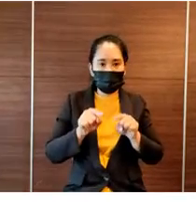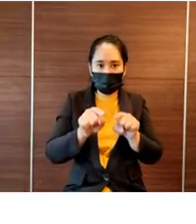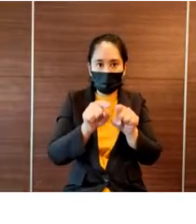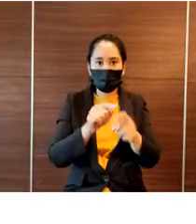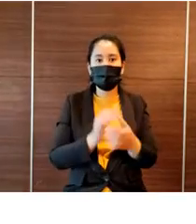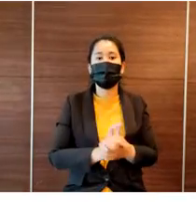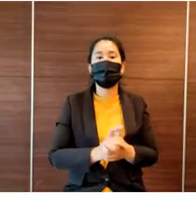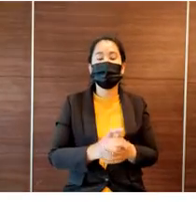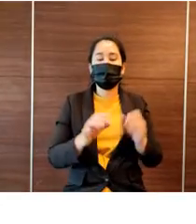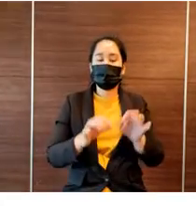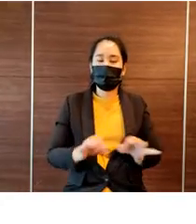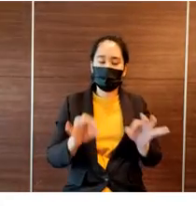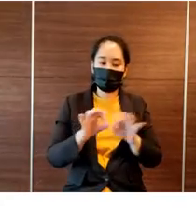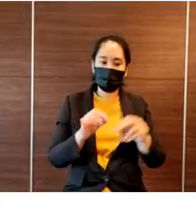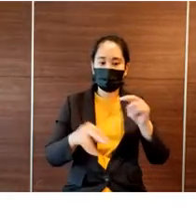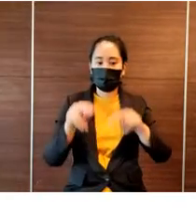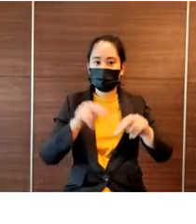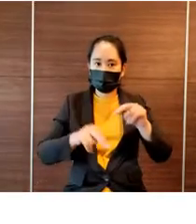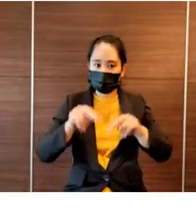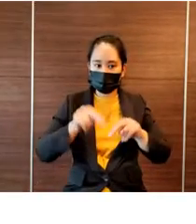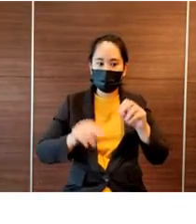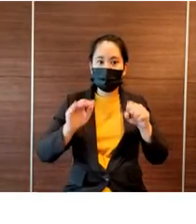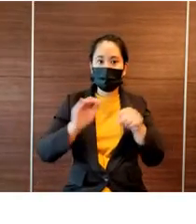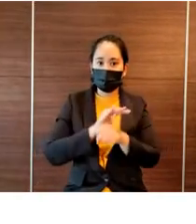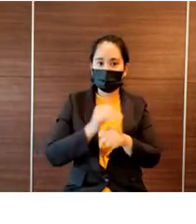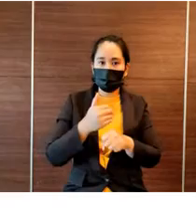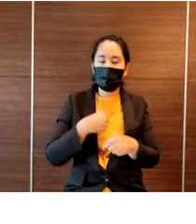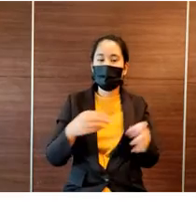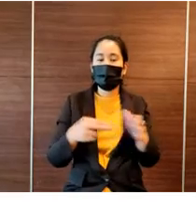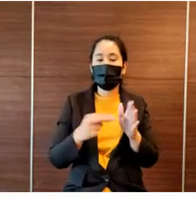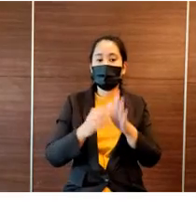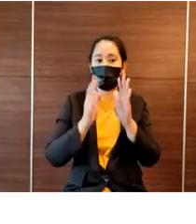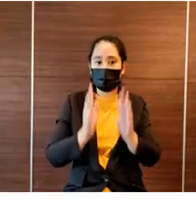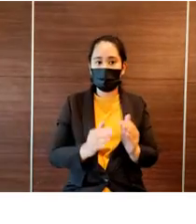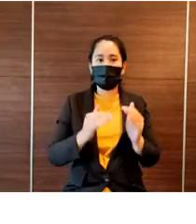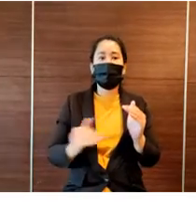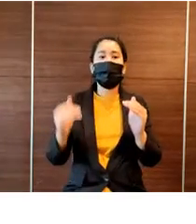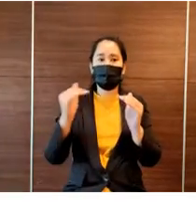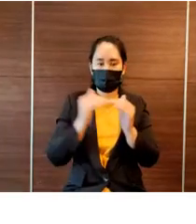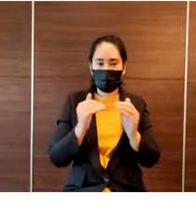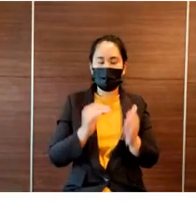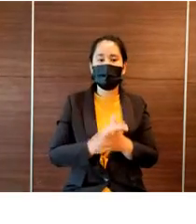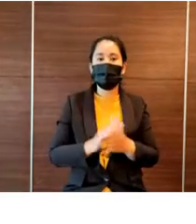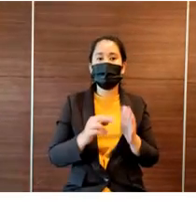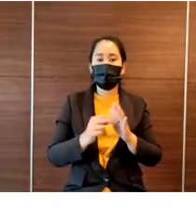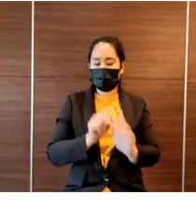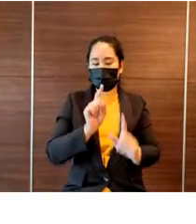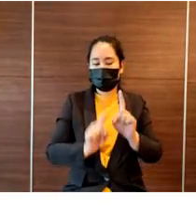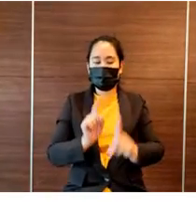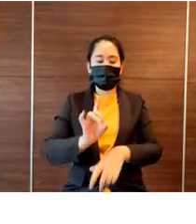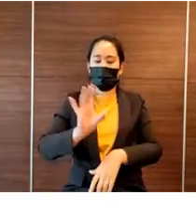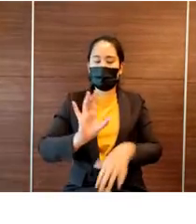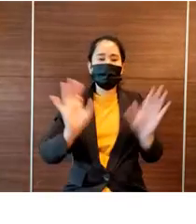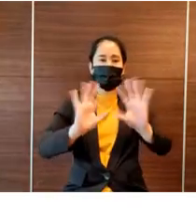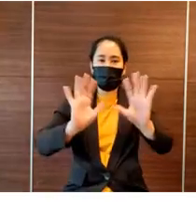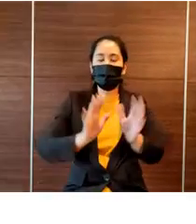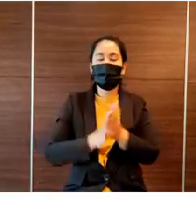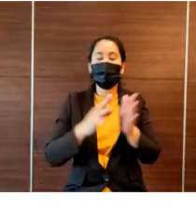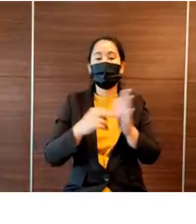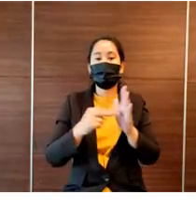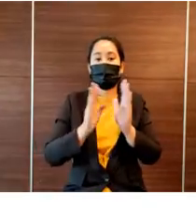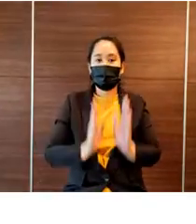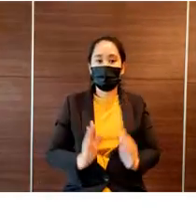างทนุถนอมในฐานะที่เขาเป็นมนุษย์คนนึงด้วยไม่ใช่อยากได้แค่ตัวชีวัดอ่ะยังไ